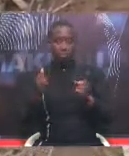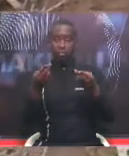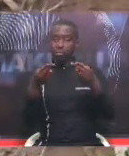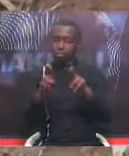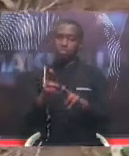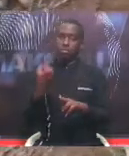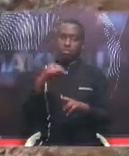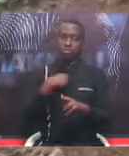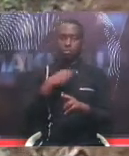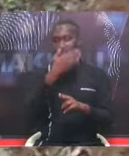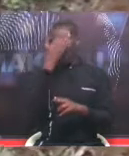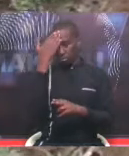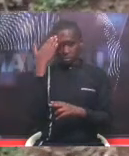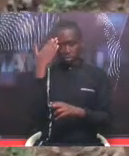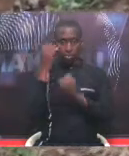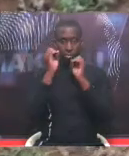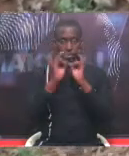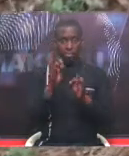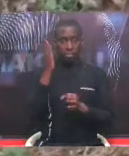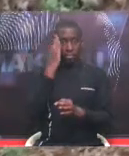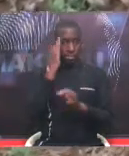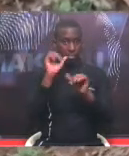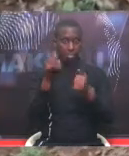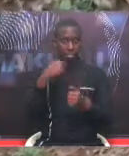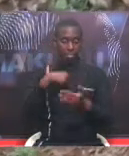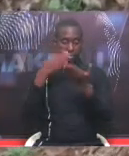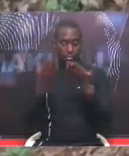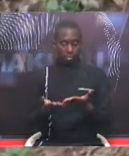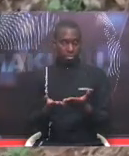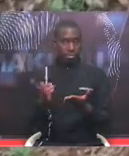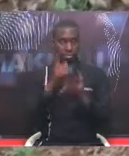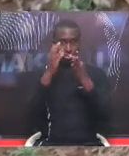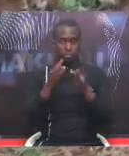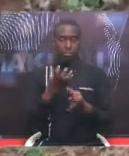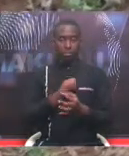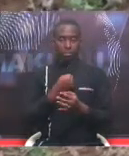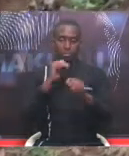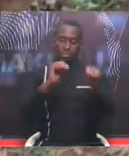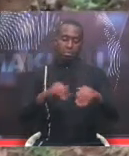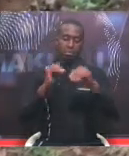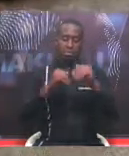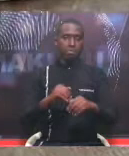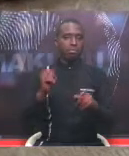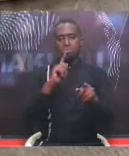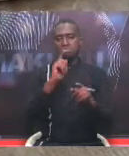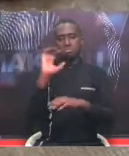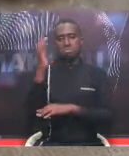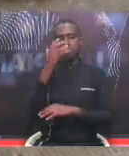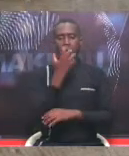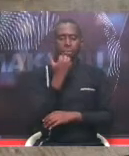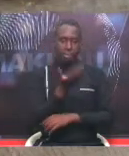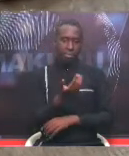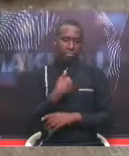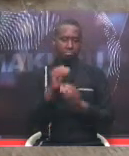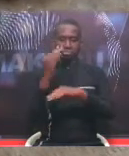ko itwirengagiza ko niba bazi neza ko turi hano nta sambu tugira ngo turahinga nta shyamba tugira nta biti